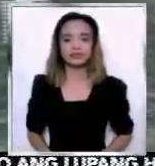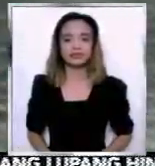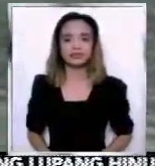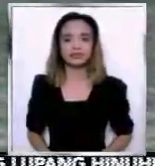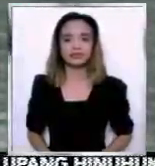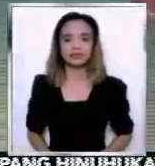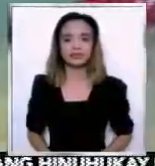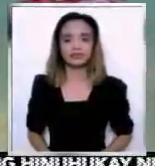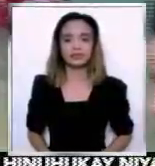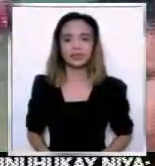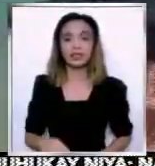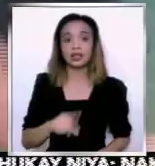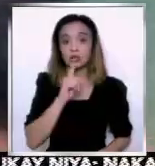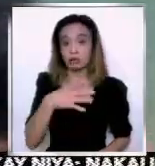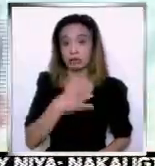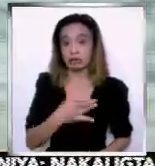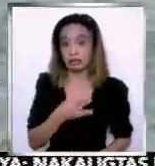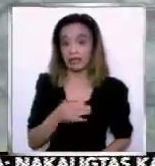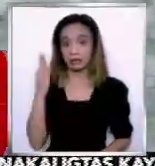Blue Lagoon ba kamo? O eto?